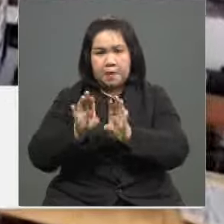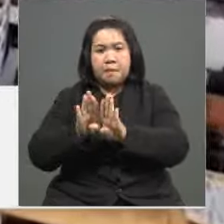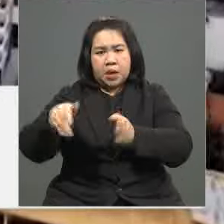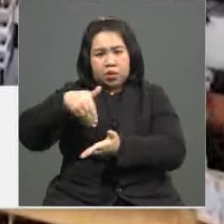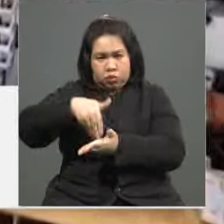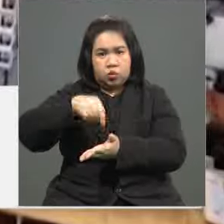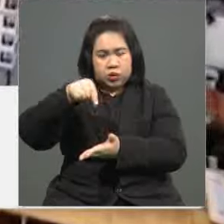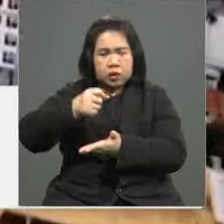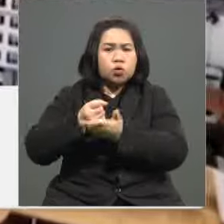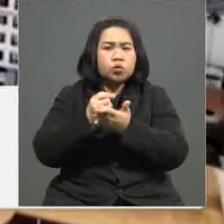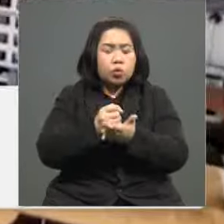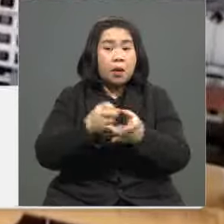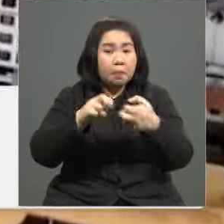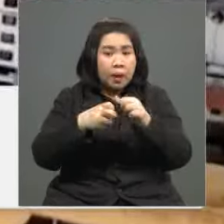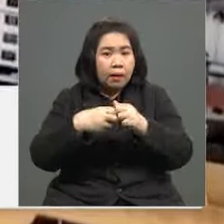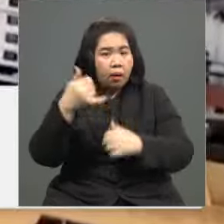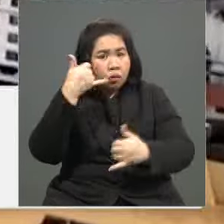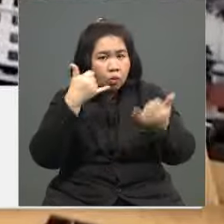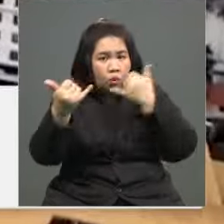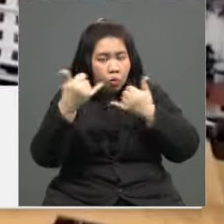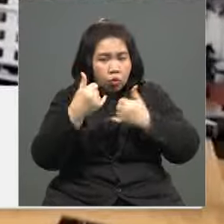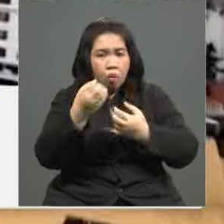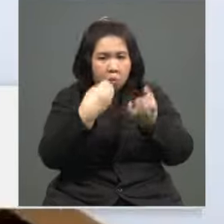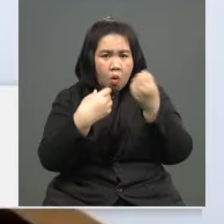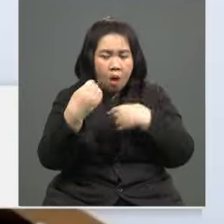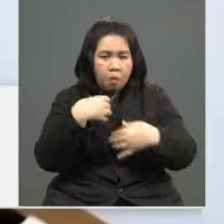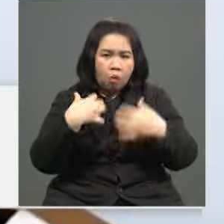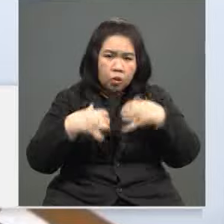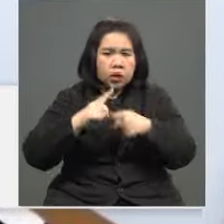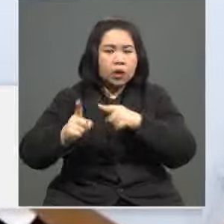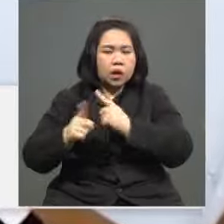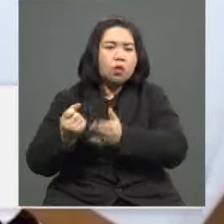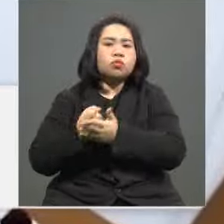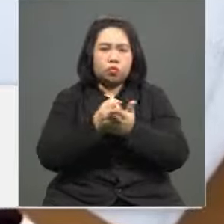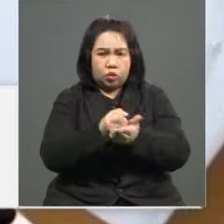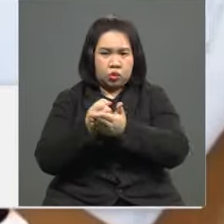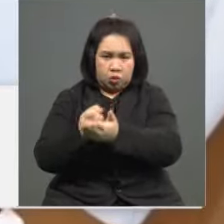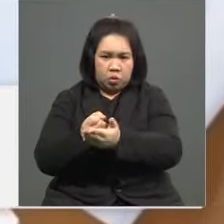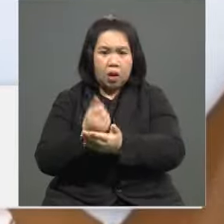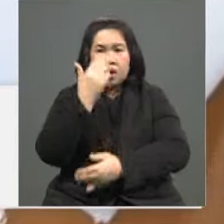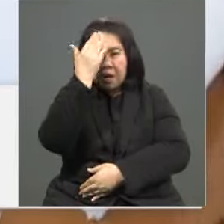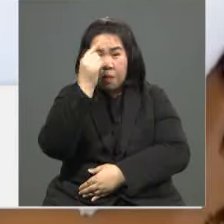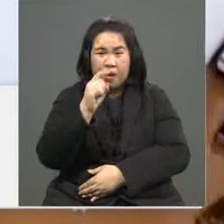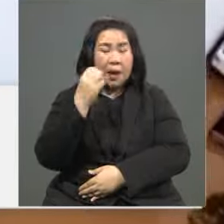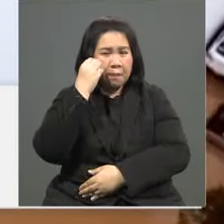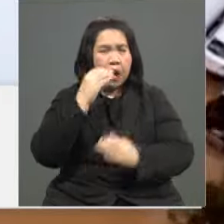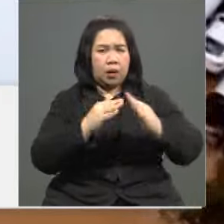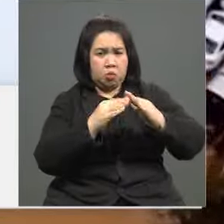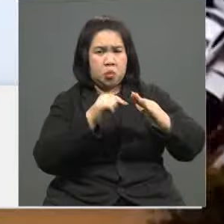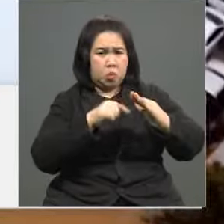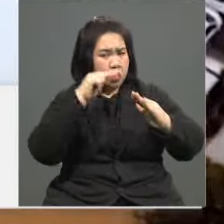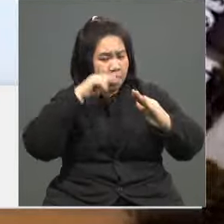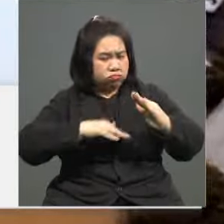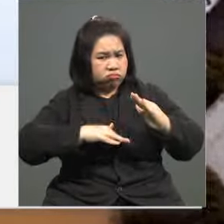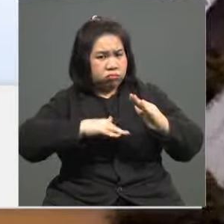จังหวัดเชียงใหม่เพื่อรับเรื่องขอความช่วยเหลือจากประชาชนที่ถูกน้ำท่วมซึ่งบางรายก็ติดอยู่ภายในบ้านหรือว่าพื้นที่ที่ถูกน้ำ